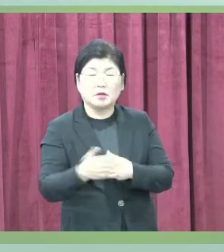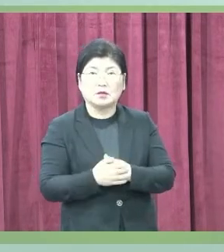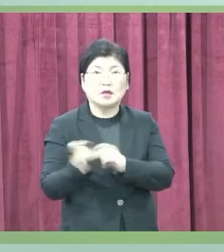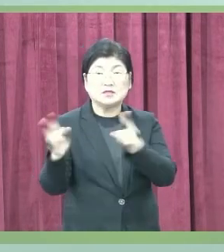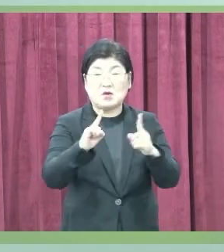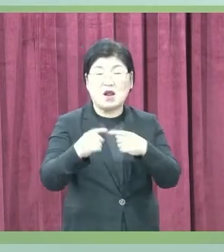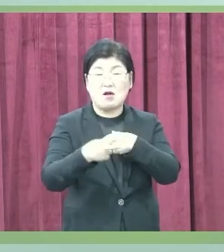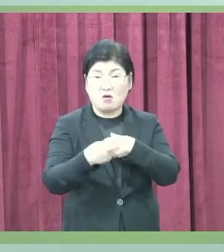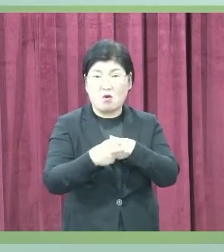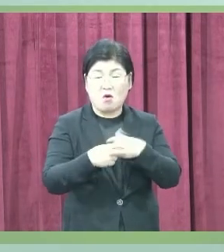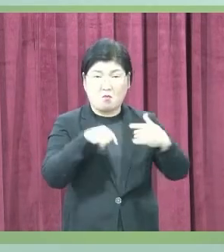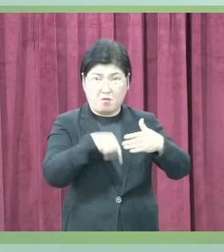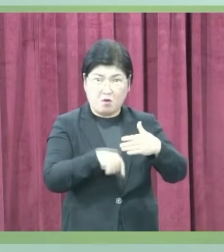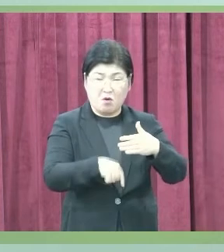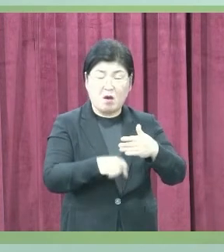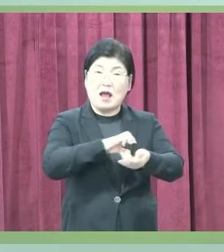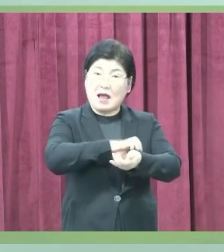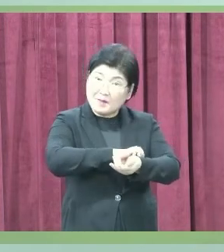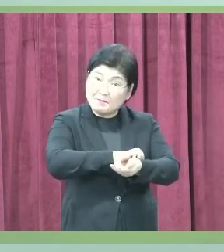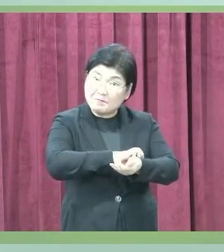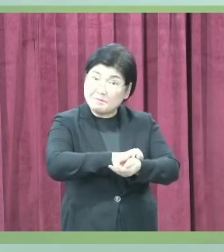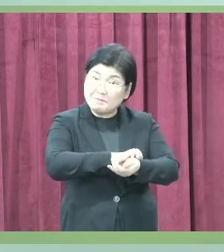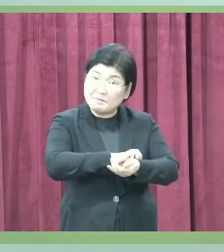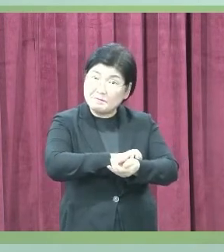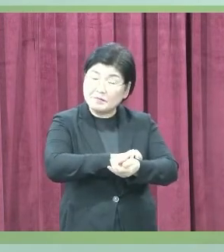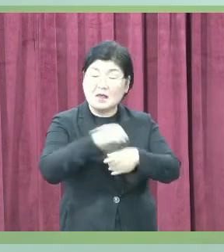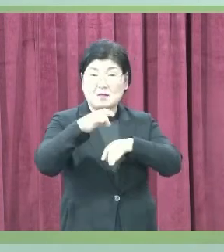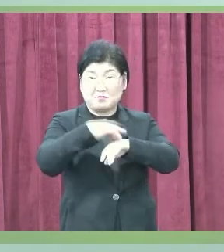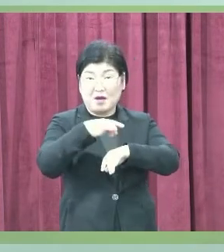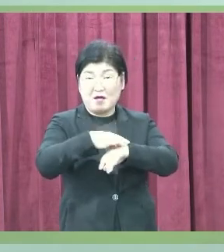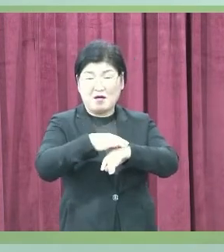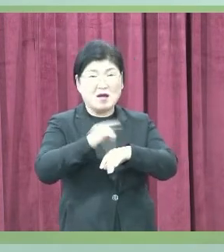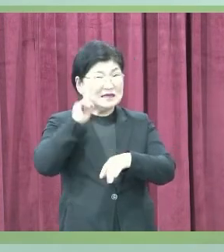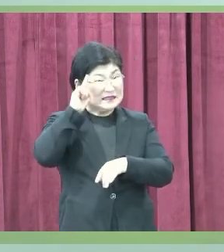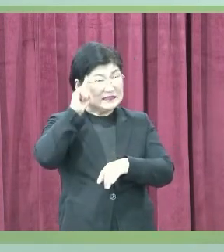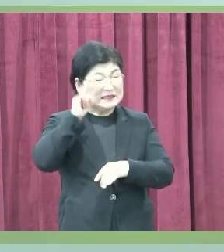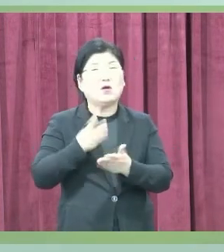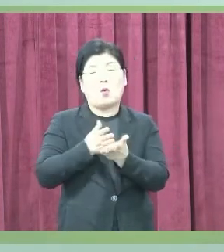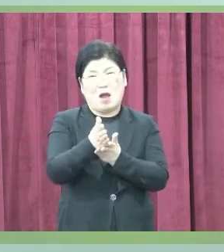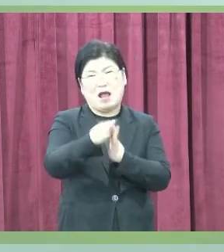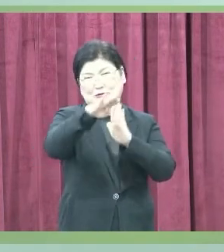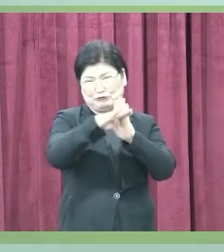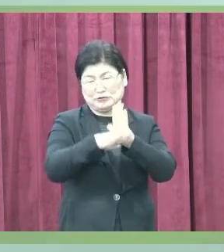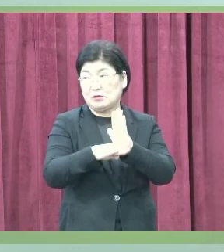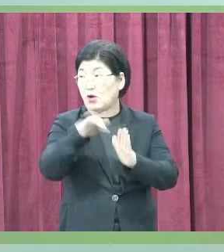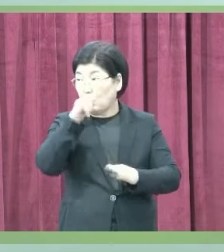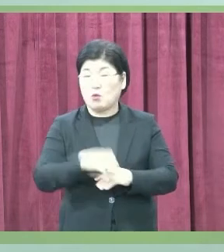재활의학과, 내과, 한방, 정형외과, 신경과의 순서를 나타내고